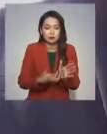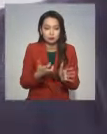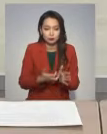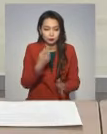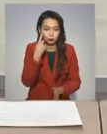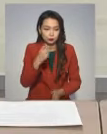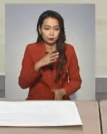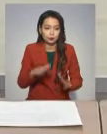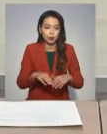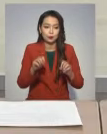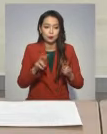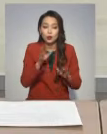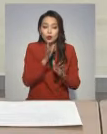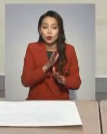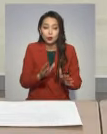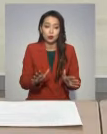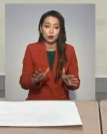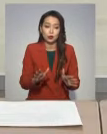айтады. Жылу мысалы